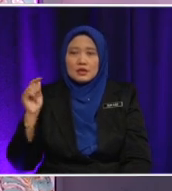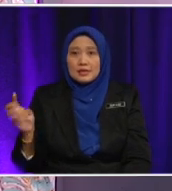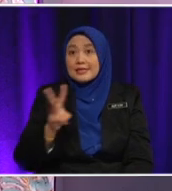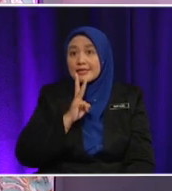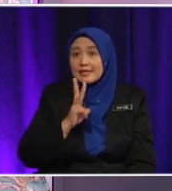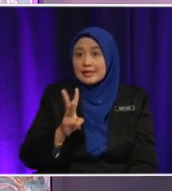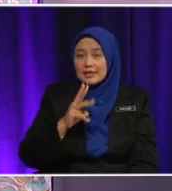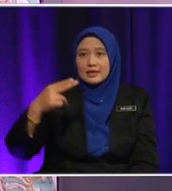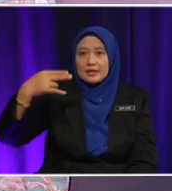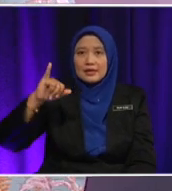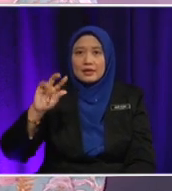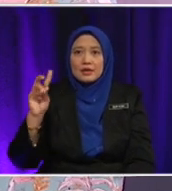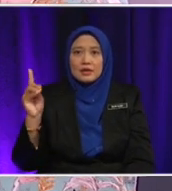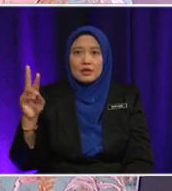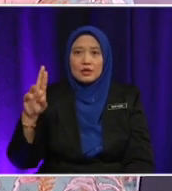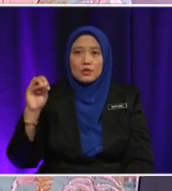kita